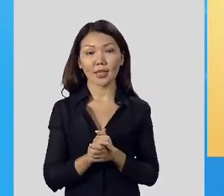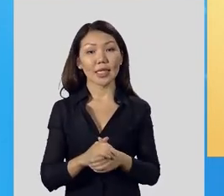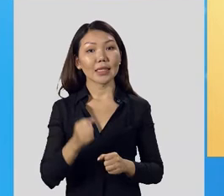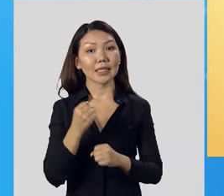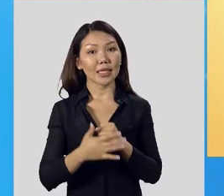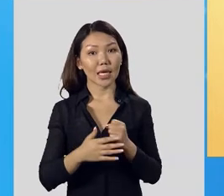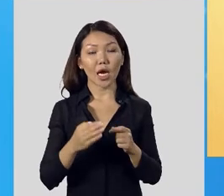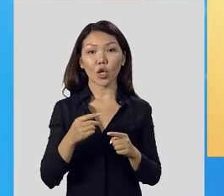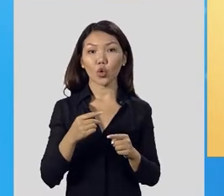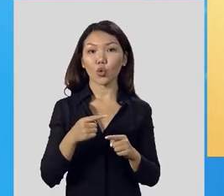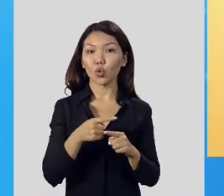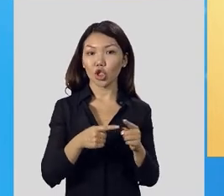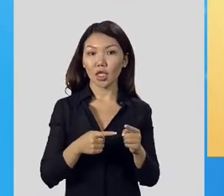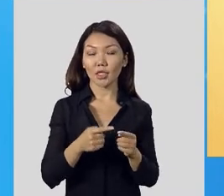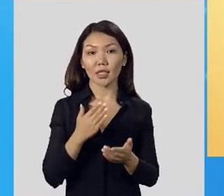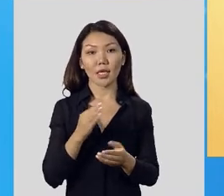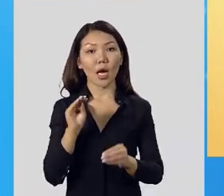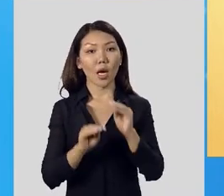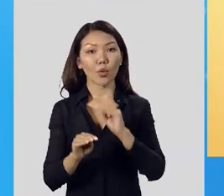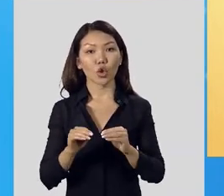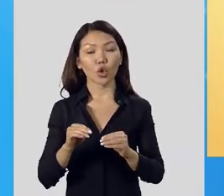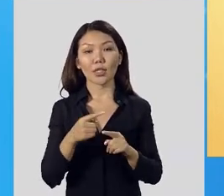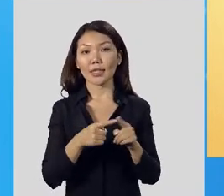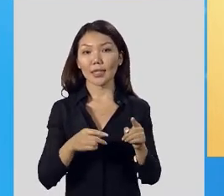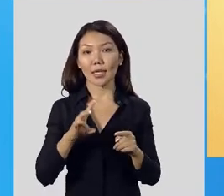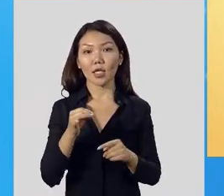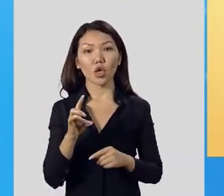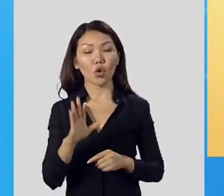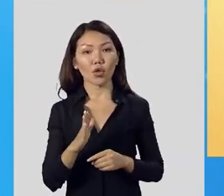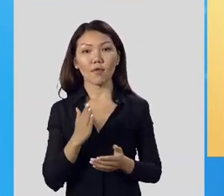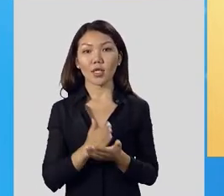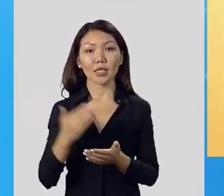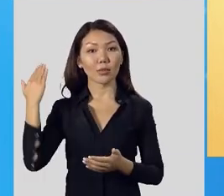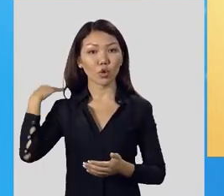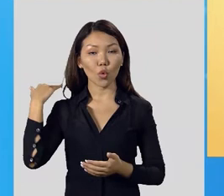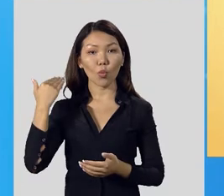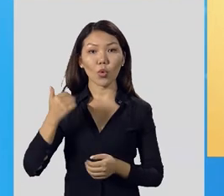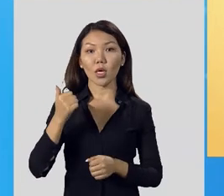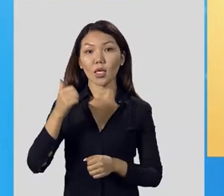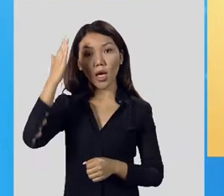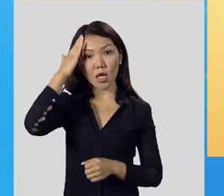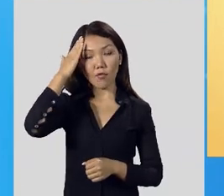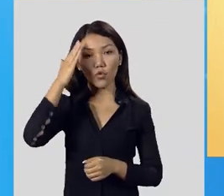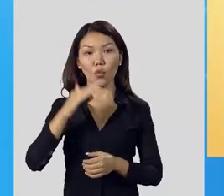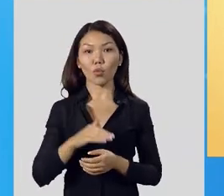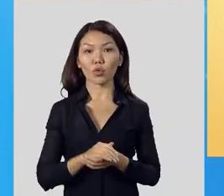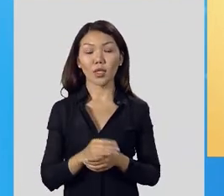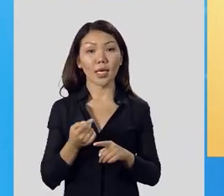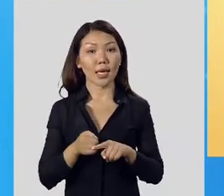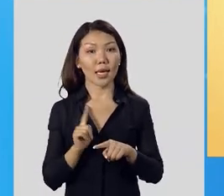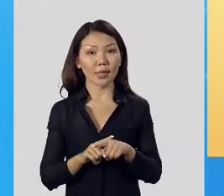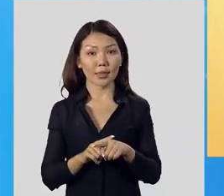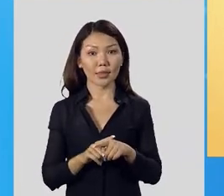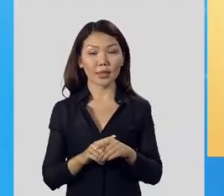Центральную часть образуют тела нейронов, лежащих в спинном мозге и головном мозге. Эти